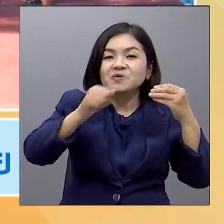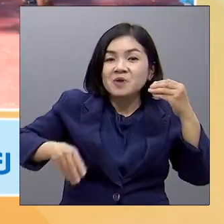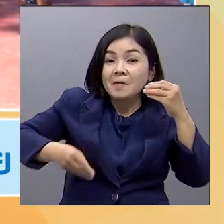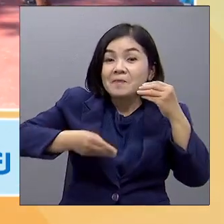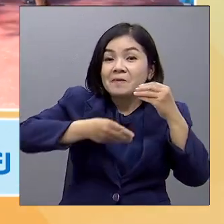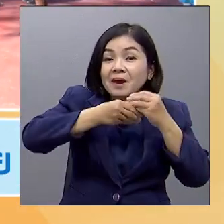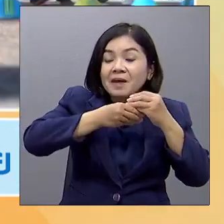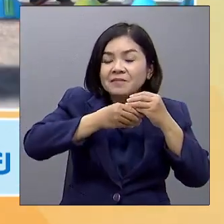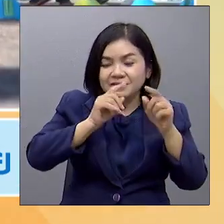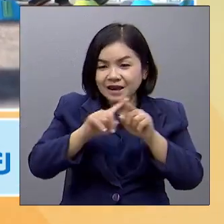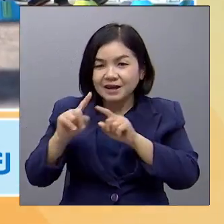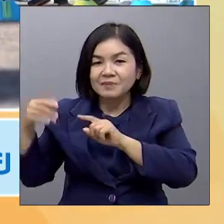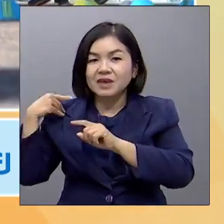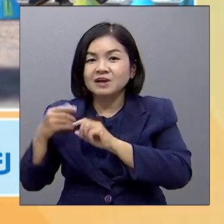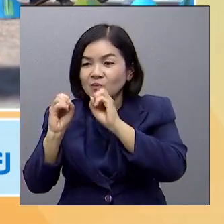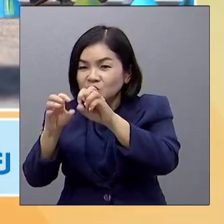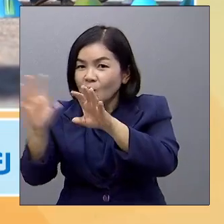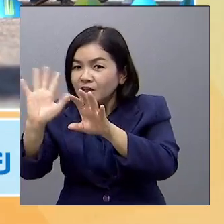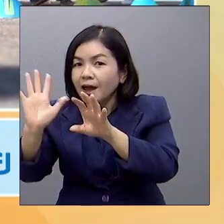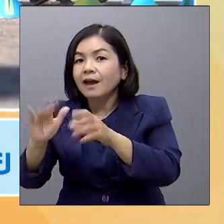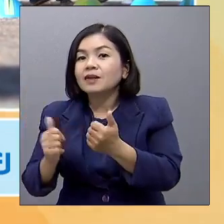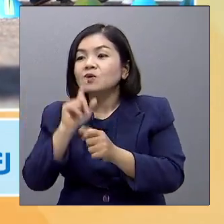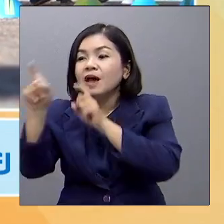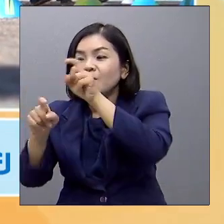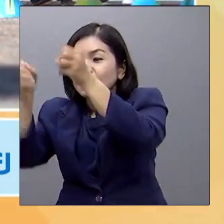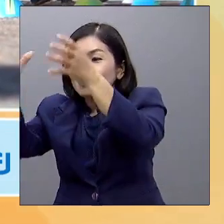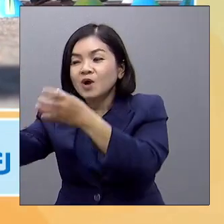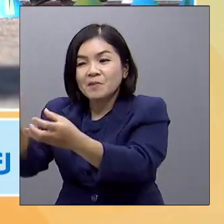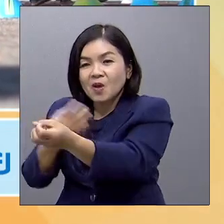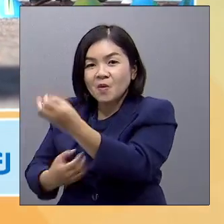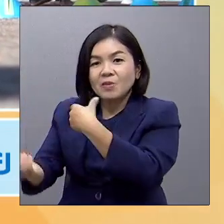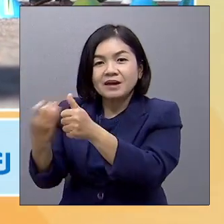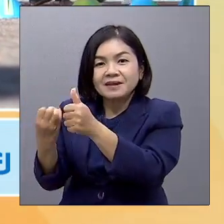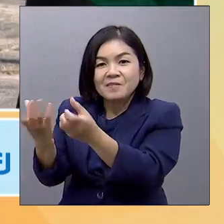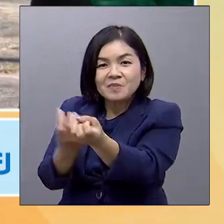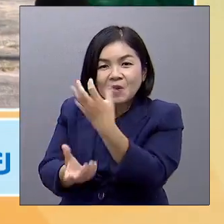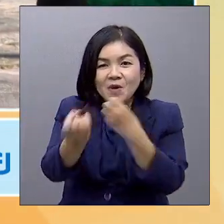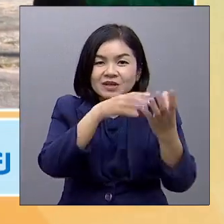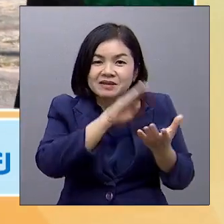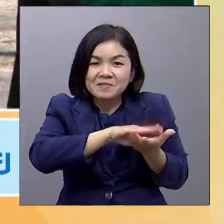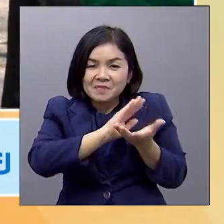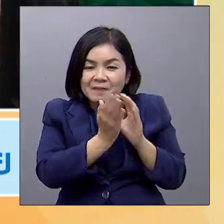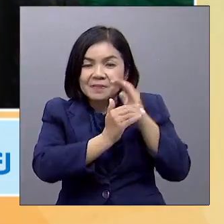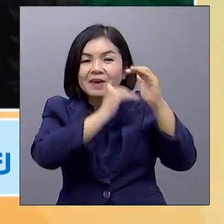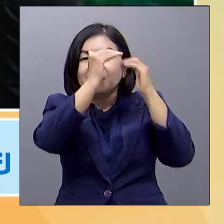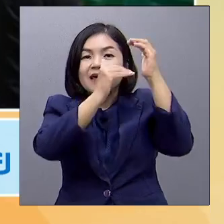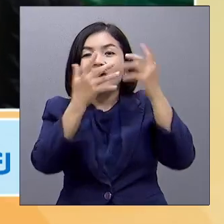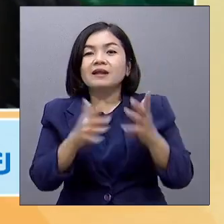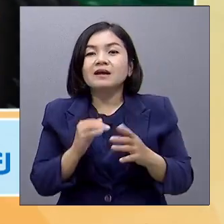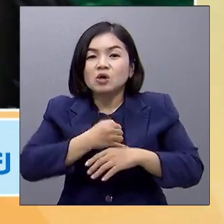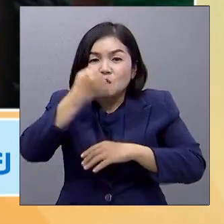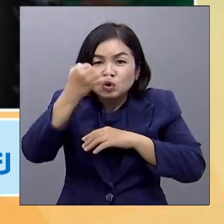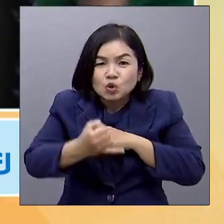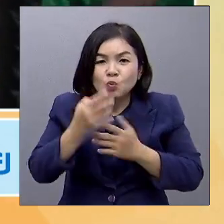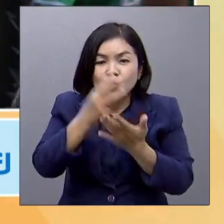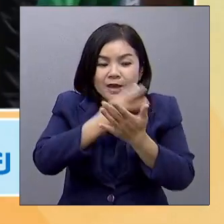1978ไมไดจบพลาศึษาห